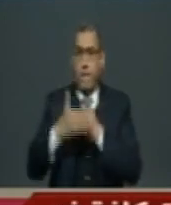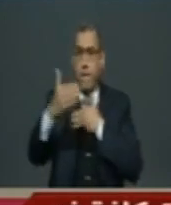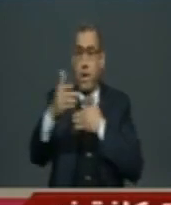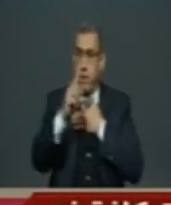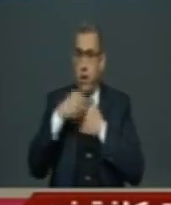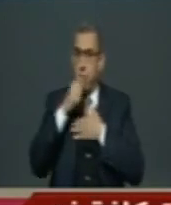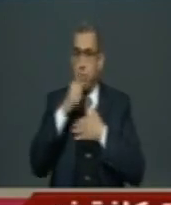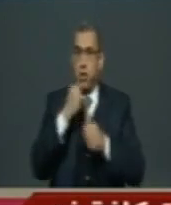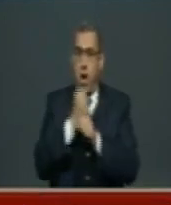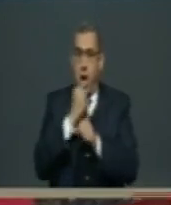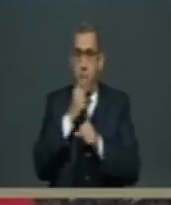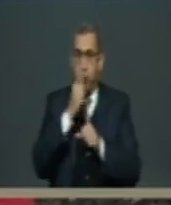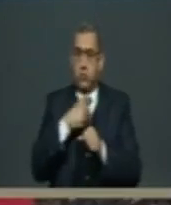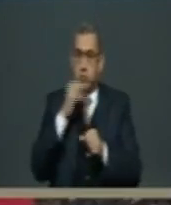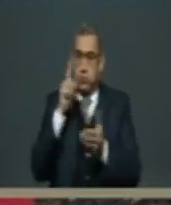جزء من